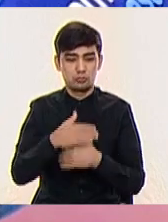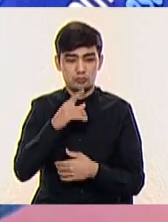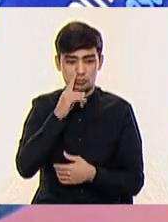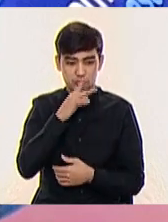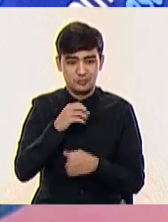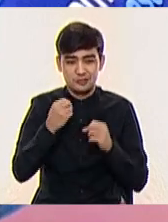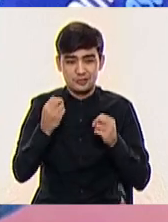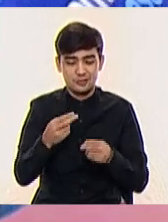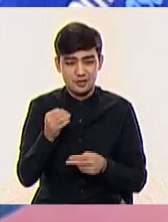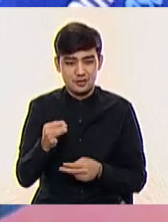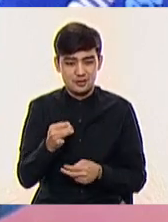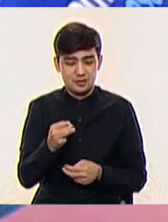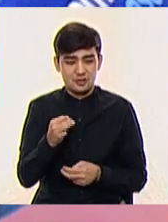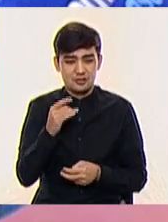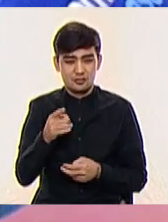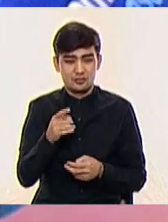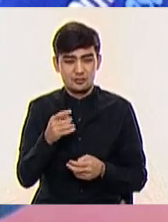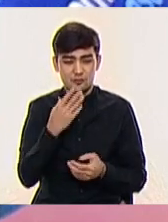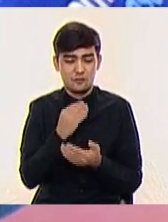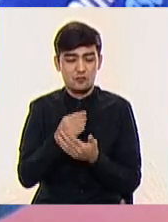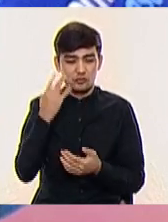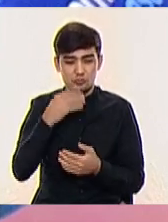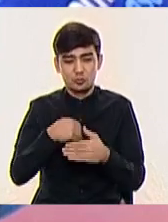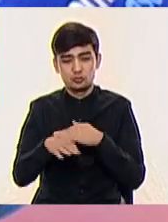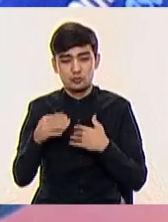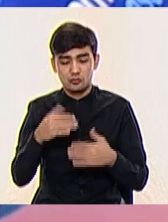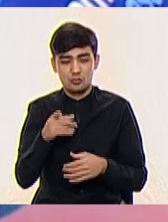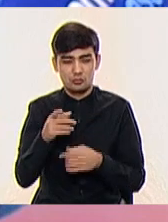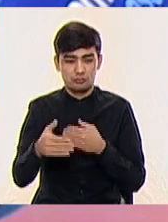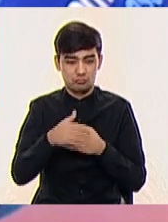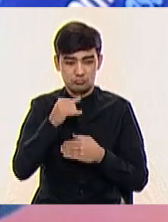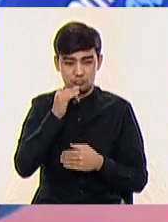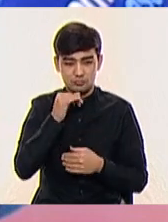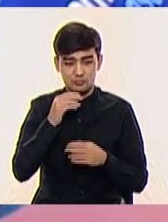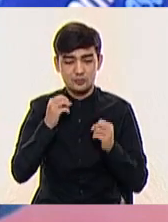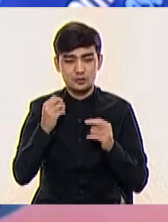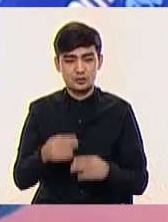до моря запаса провожала добились на толстые собрали